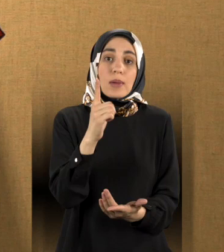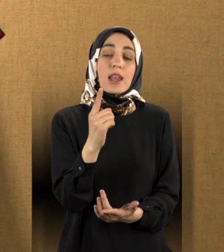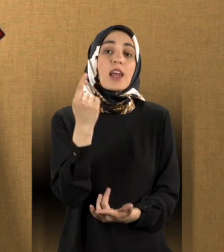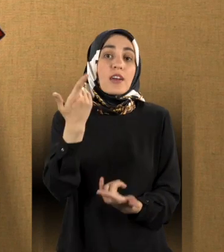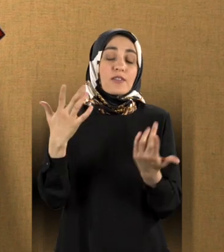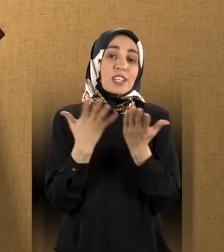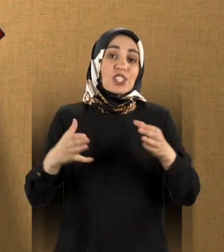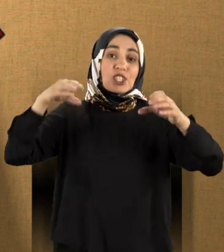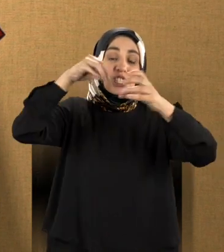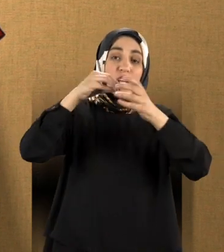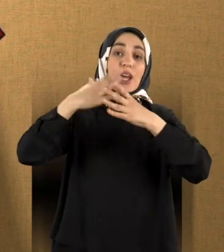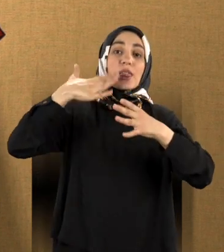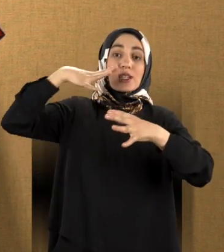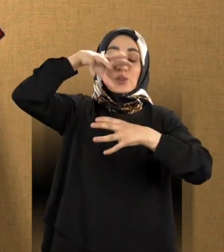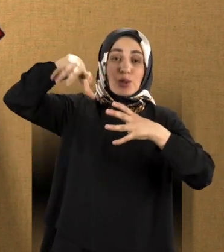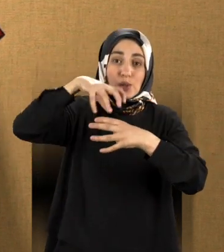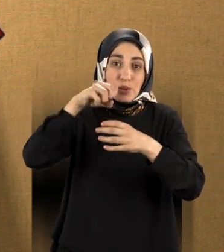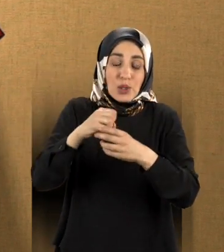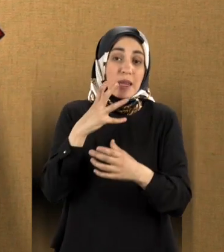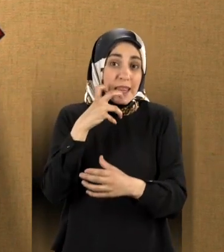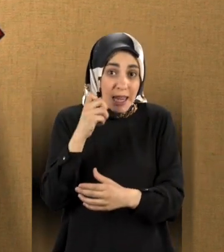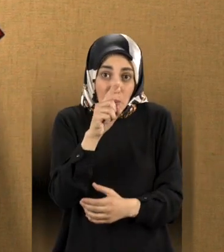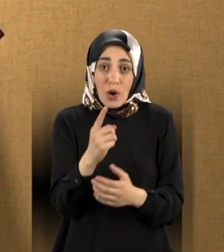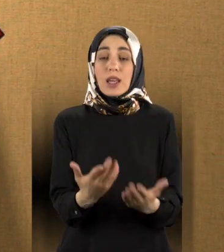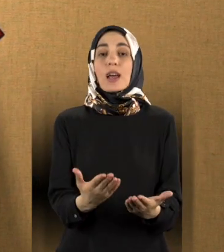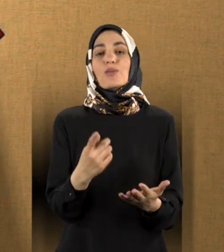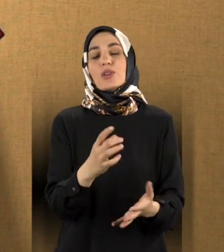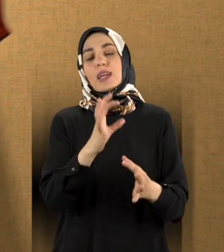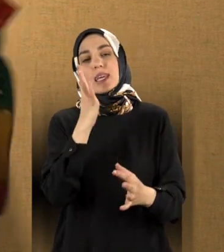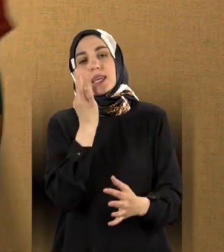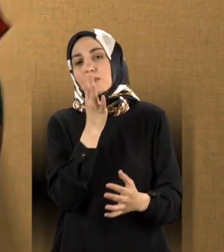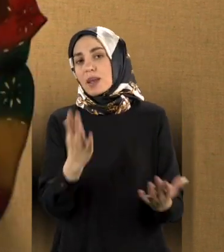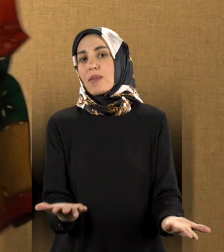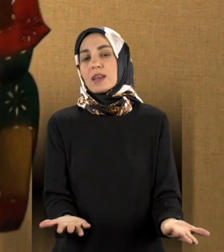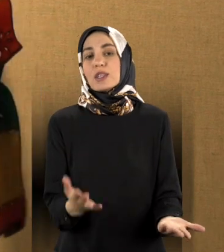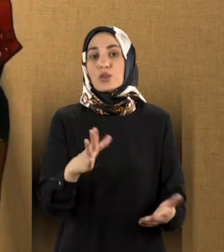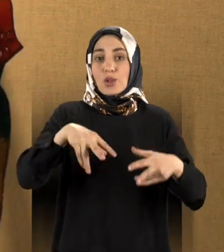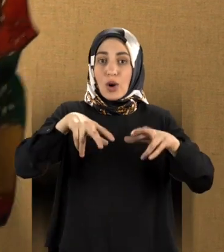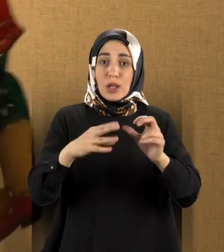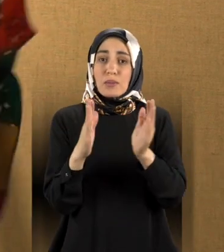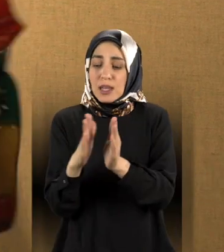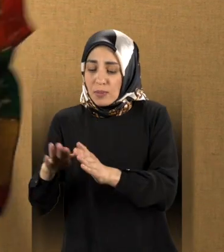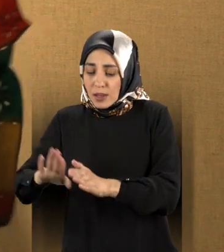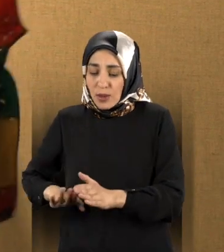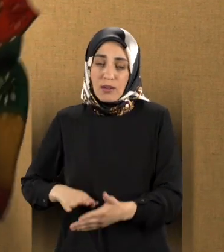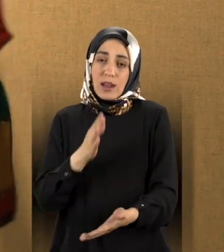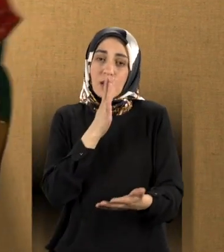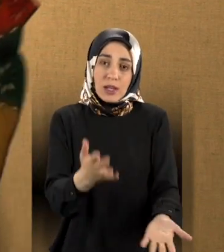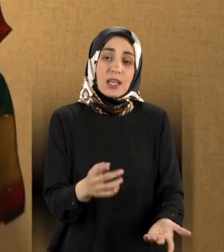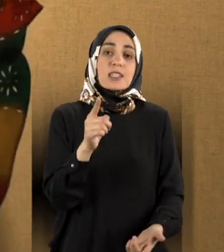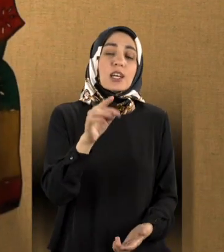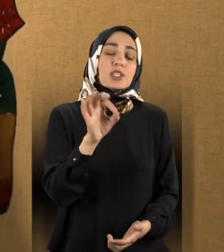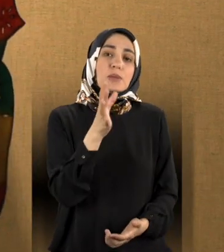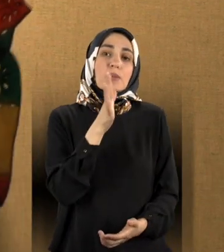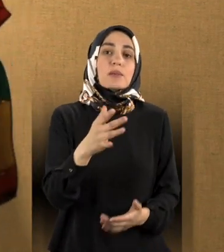söylemiş olduğum bir ufacık fıçıcık içi dolu turşucuk limon değil mi Bunu kim bilmez şurada oturan mini mini